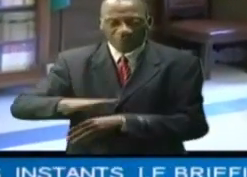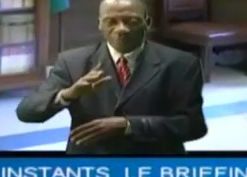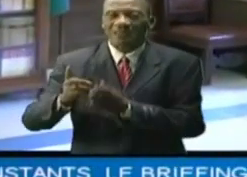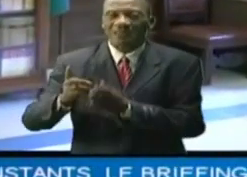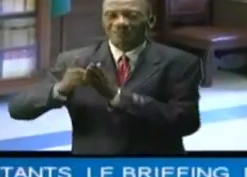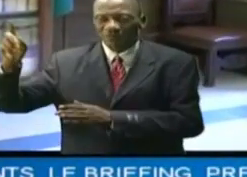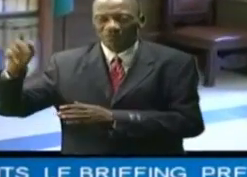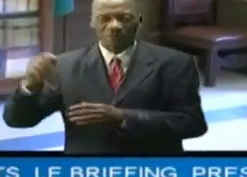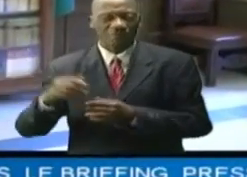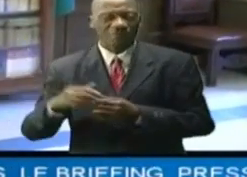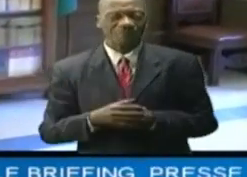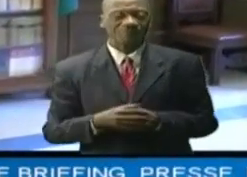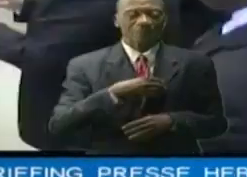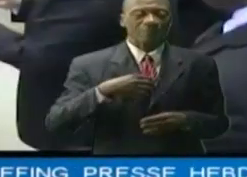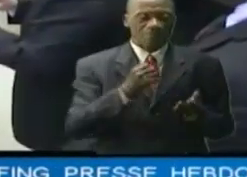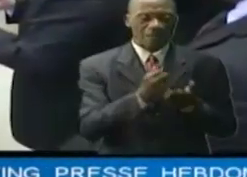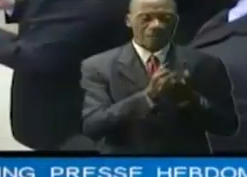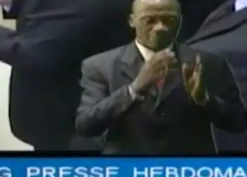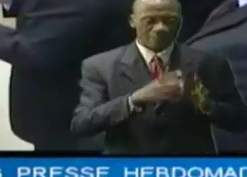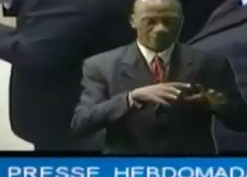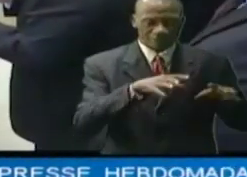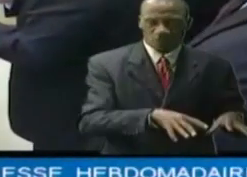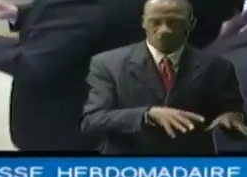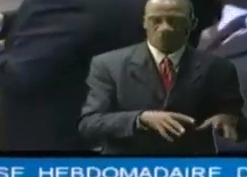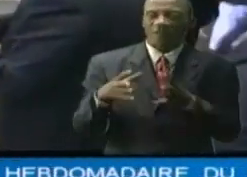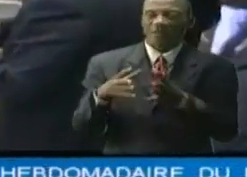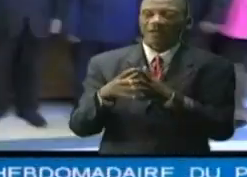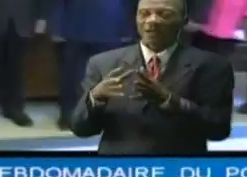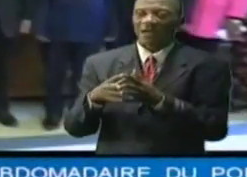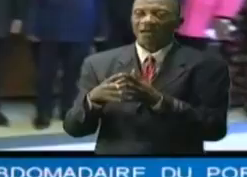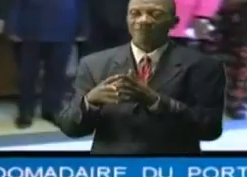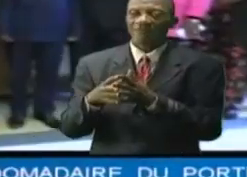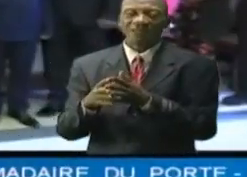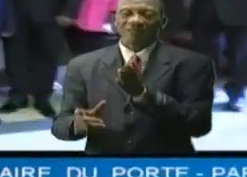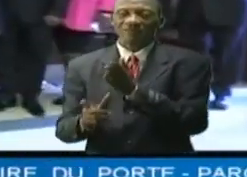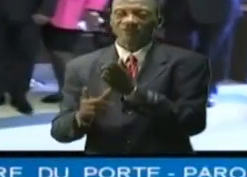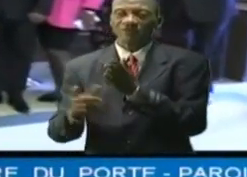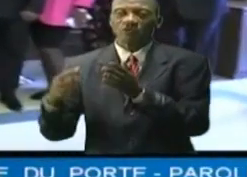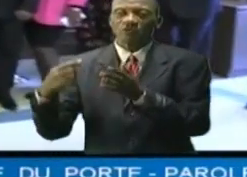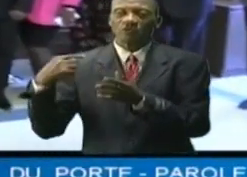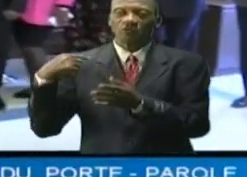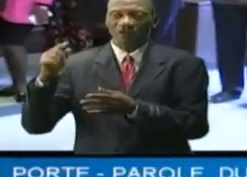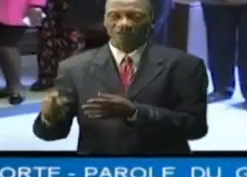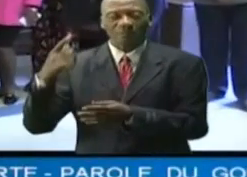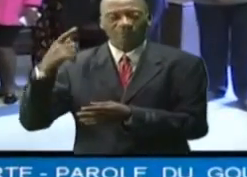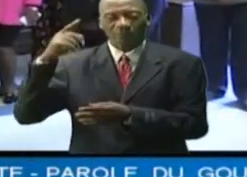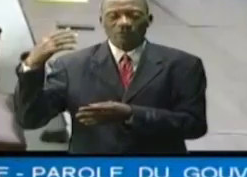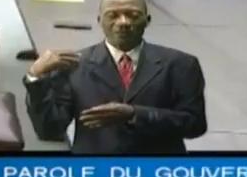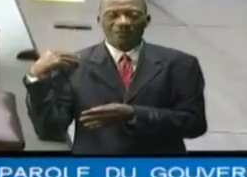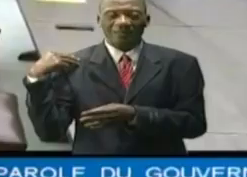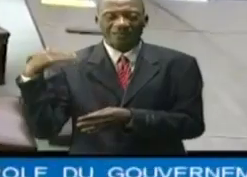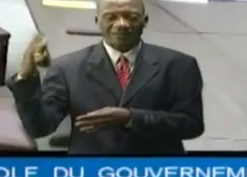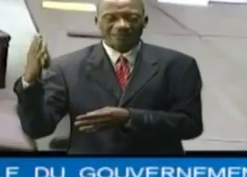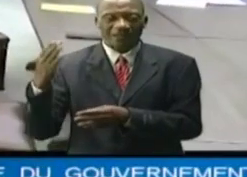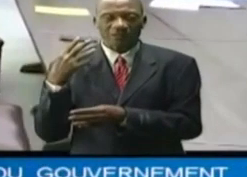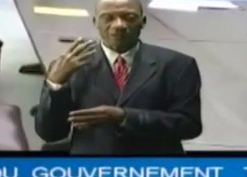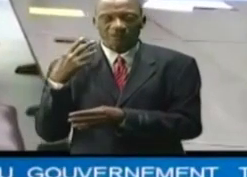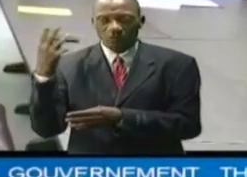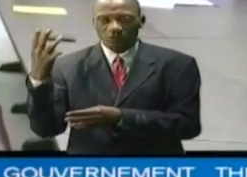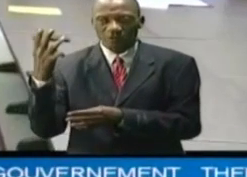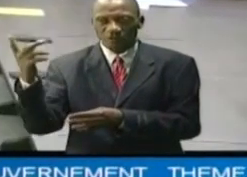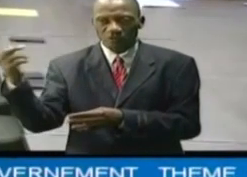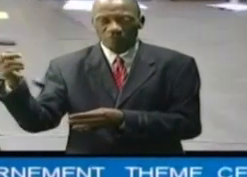Madame l'ambassadeur de la République démocratique du Congo aux États-Unis d'Amérique avec le vice-gouverneur de l'État de Washington qui a représenté personnellement